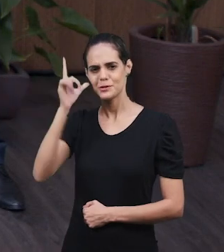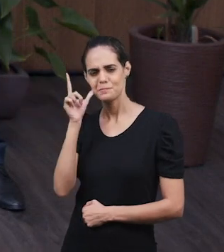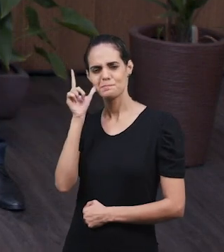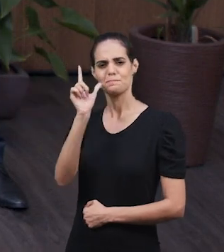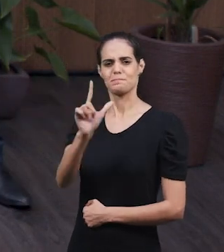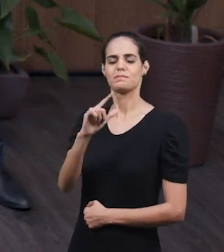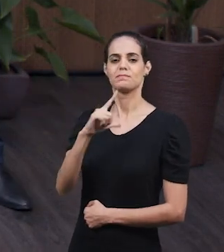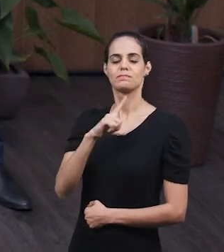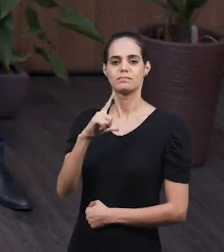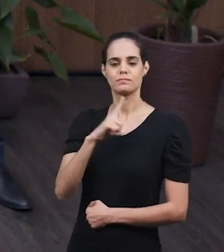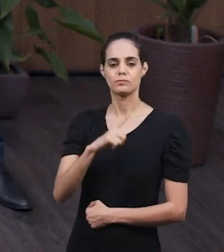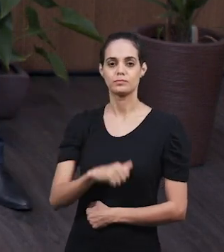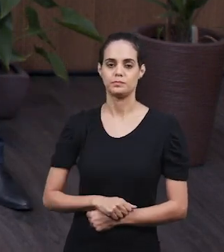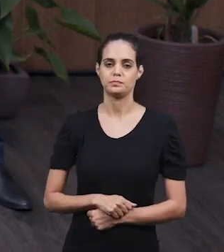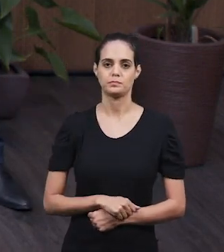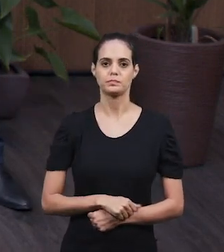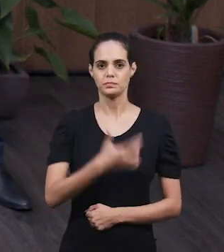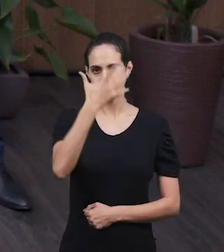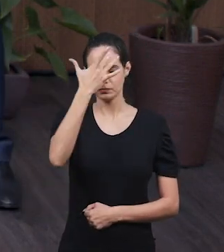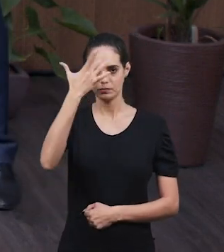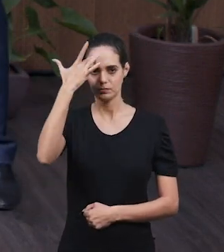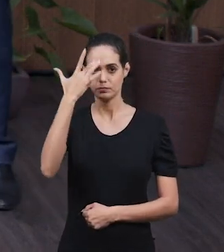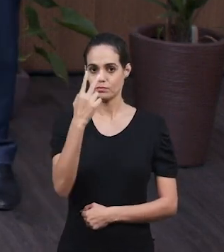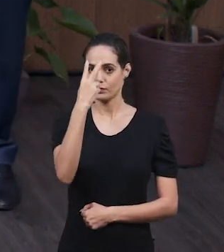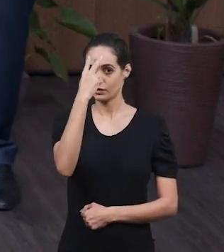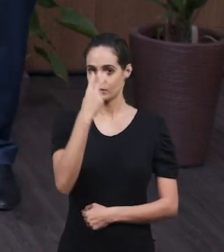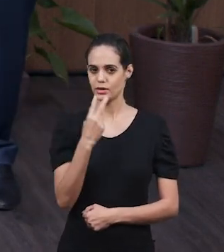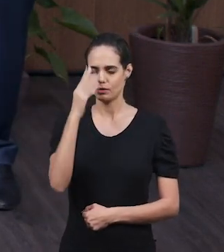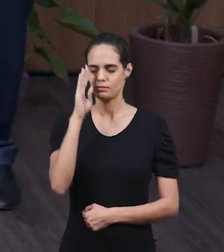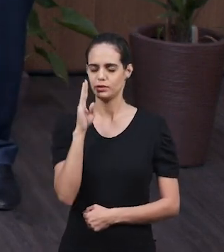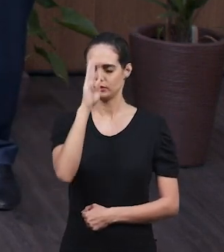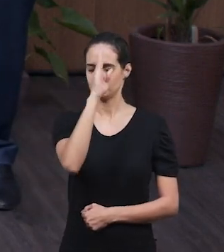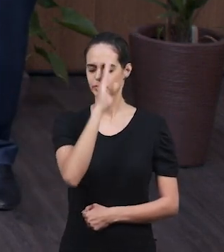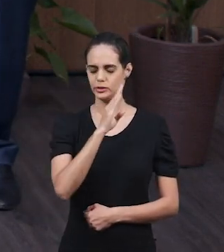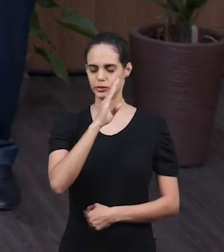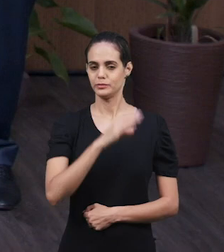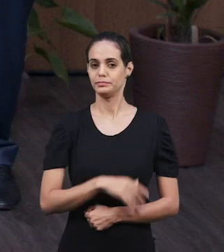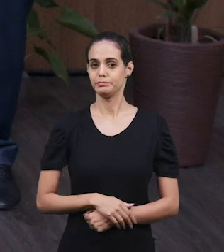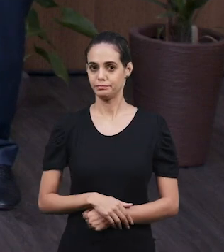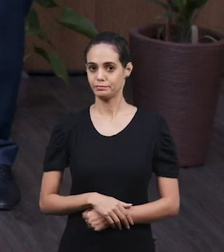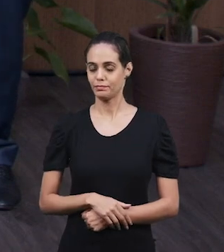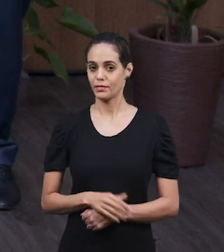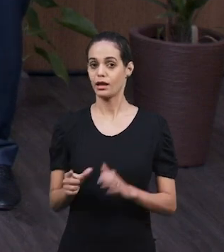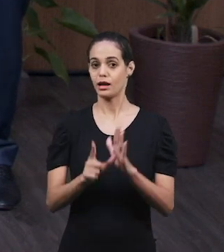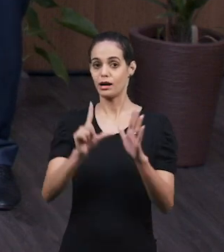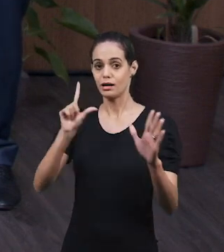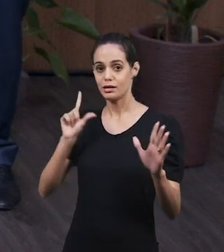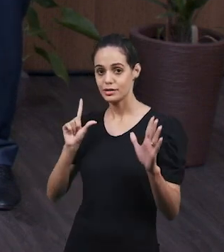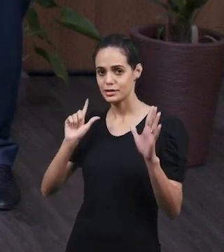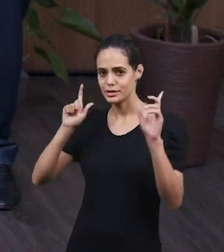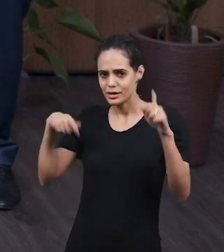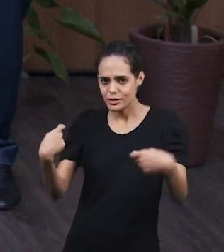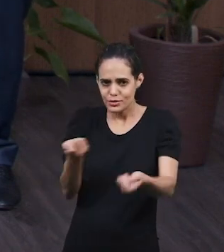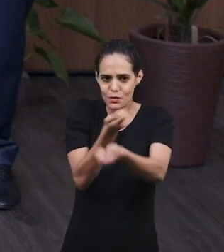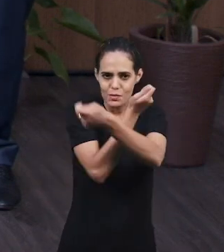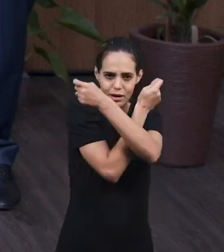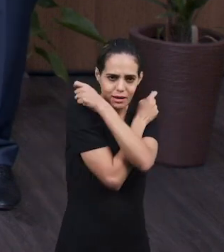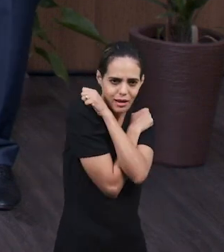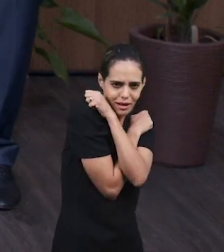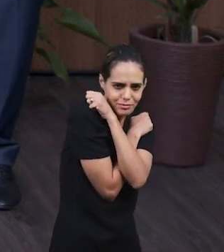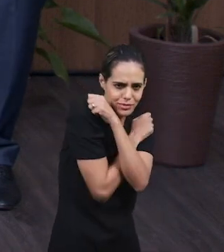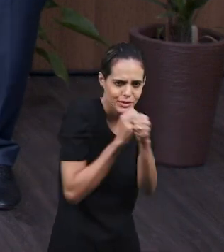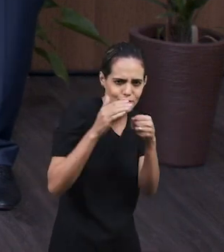dans le cas de l'aveugle Bartimée, lui, il a laissé observer bien et il apportait une cape,